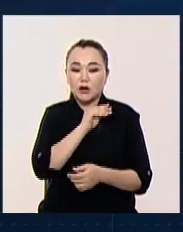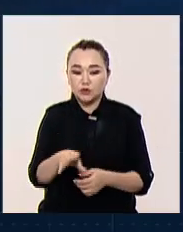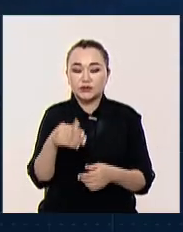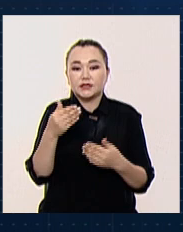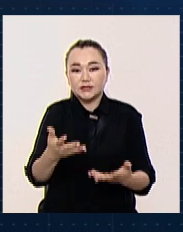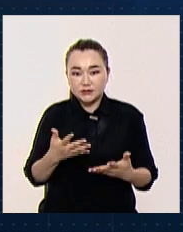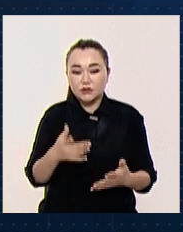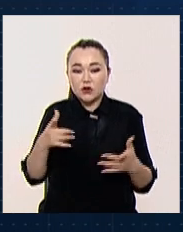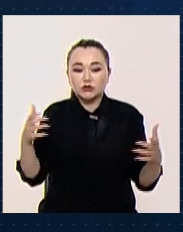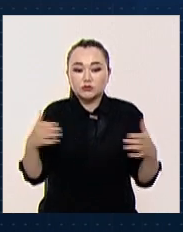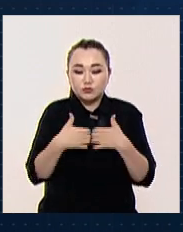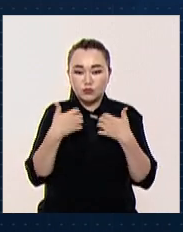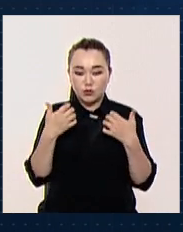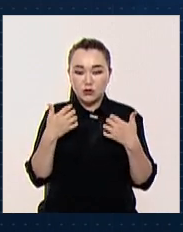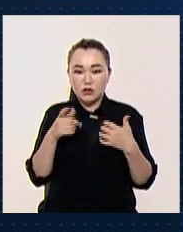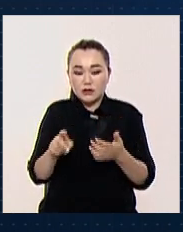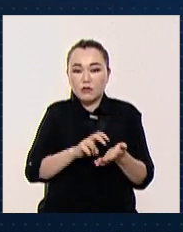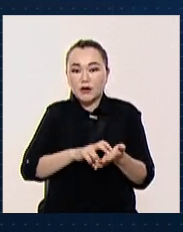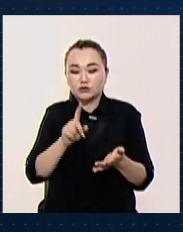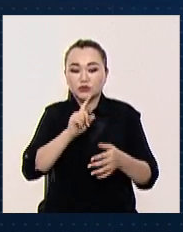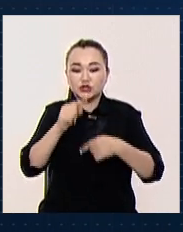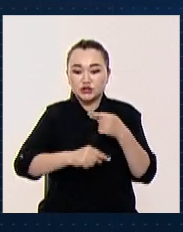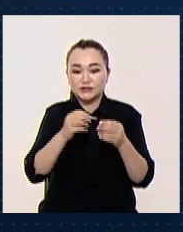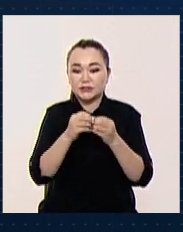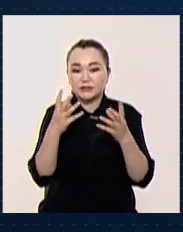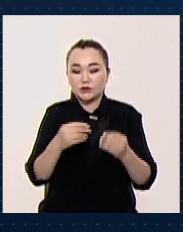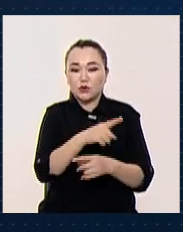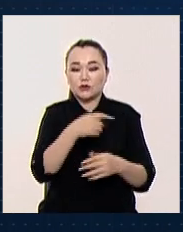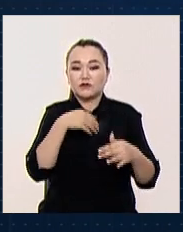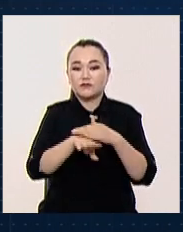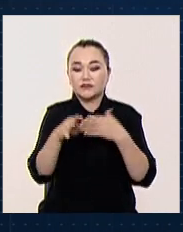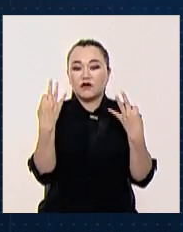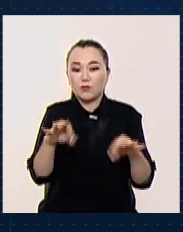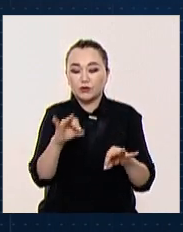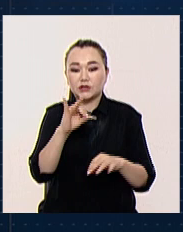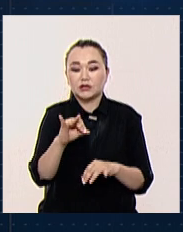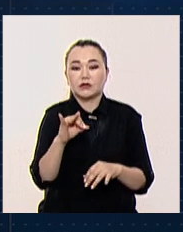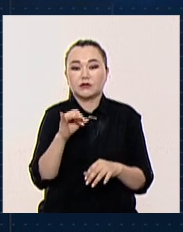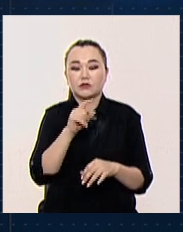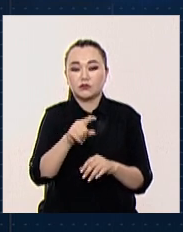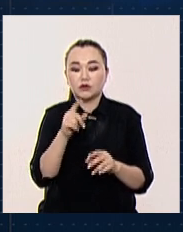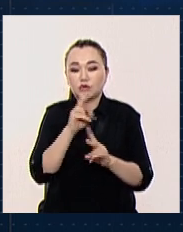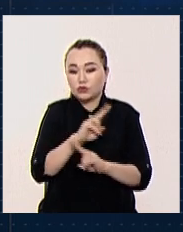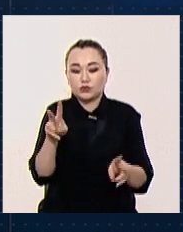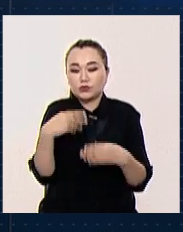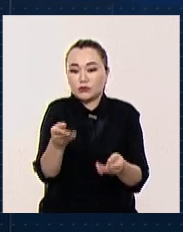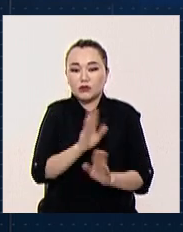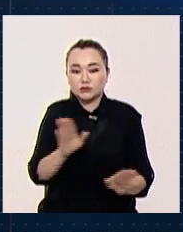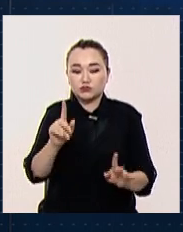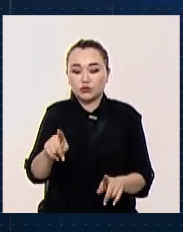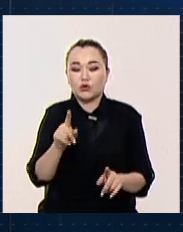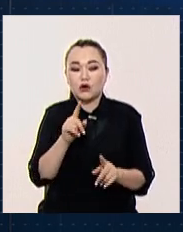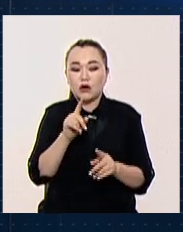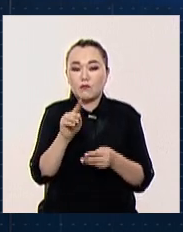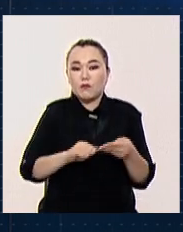Естественно, она напугана. Она боится, что через 10 дней он выйдет. И что никто не даст ей гарантии того, что он